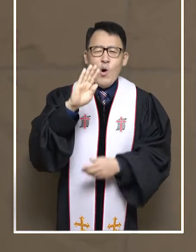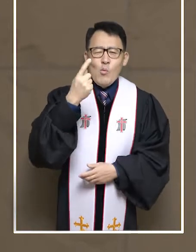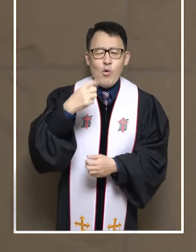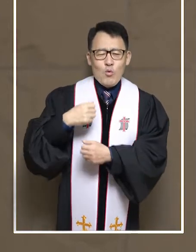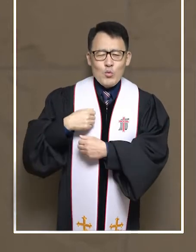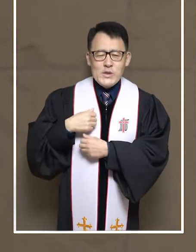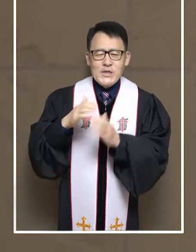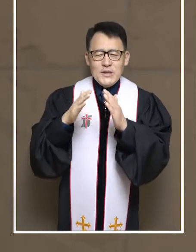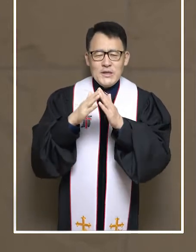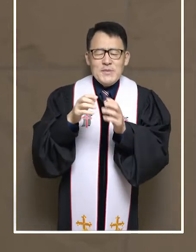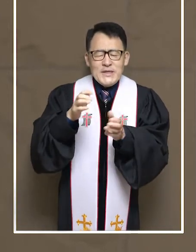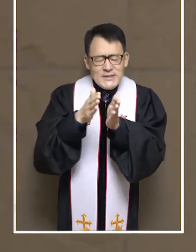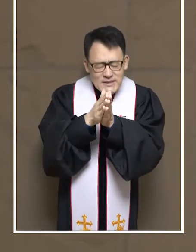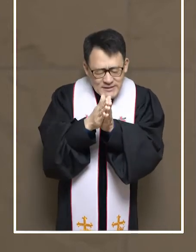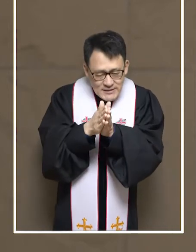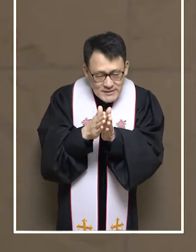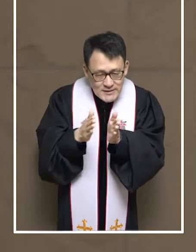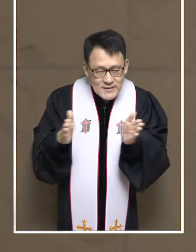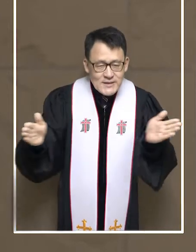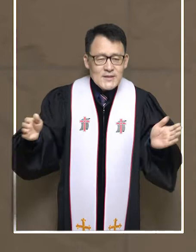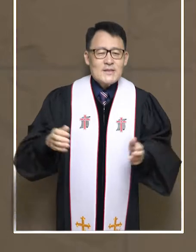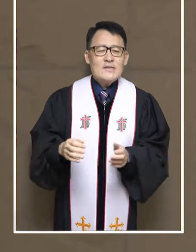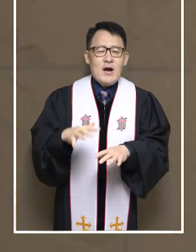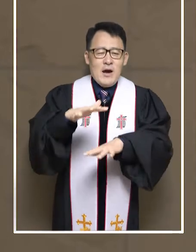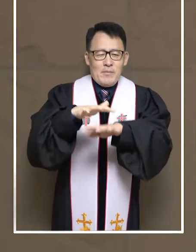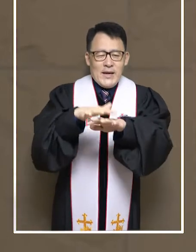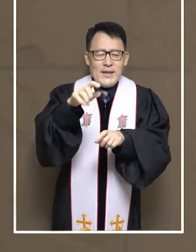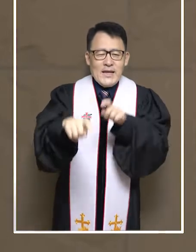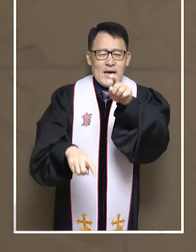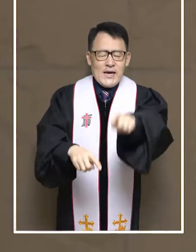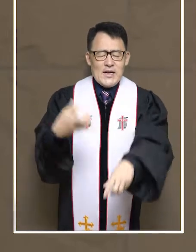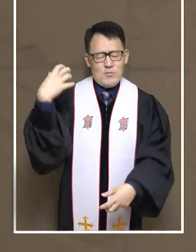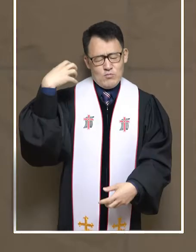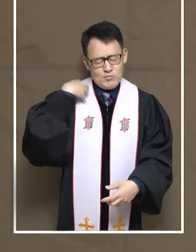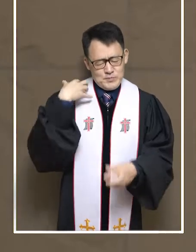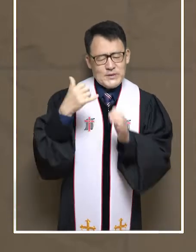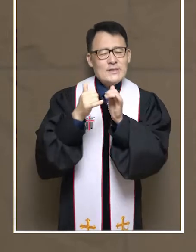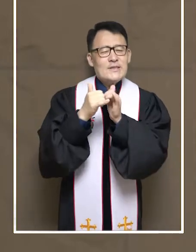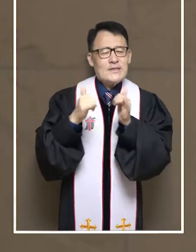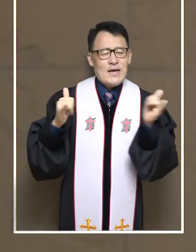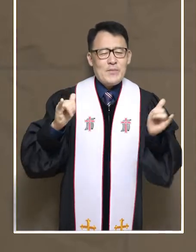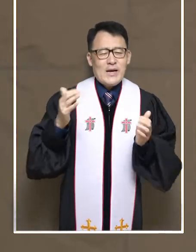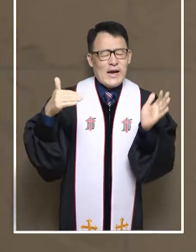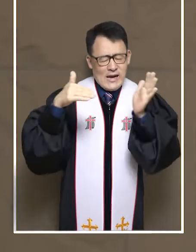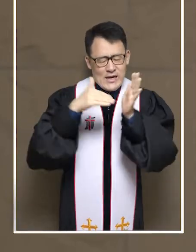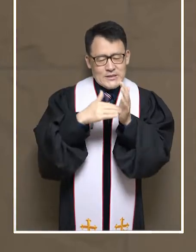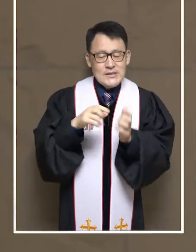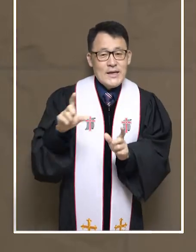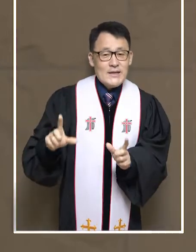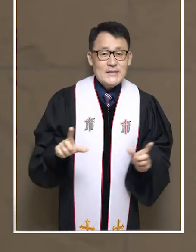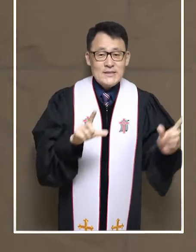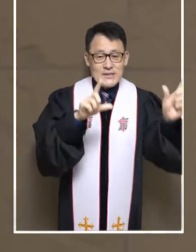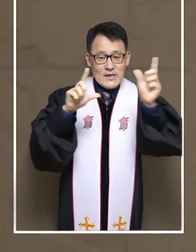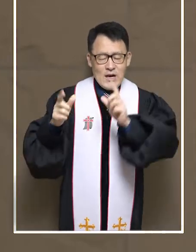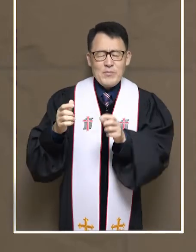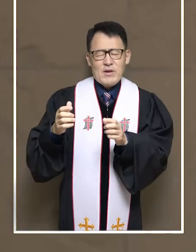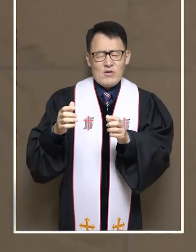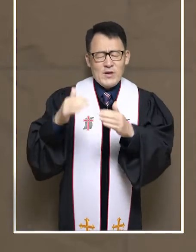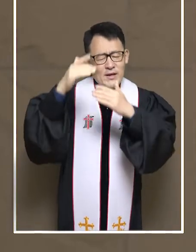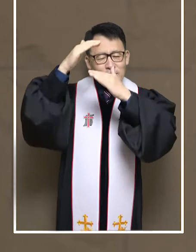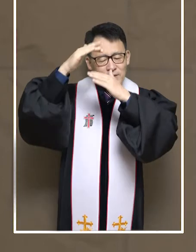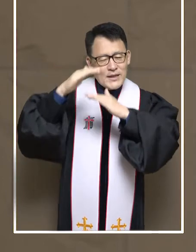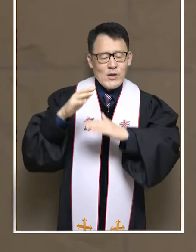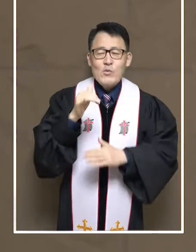보디발의 집이었습니다. 보디발의 집에서 시작해서 밭에 나가는 사명자가 되기까지